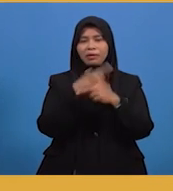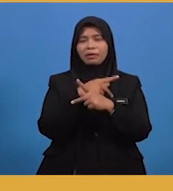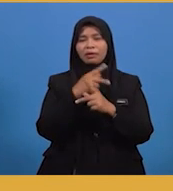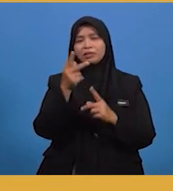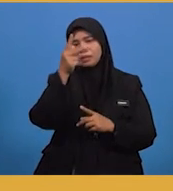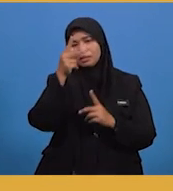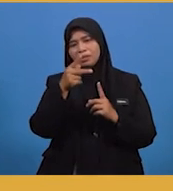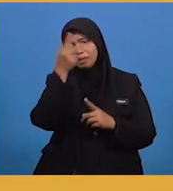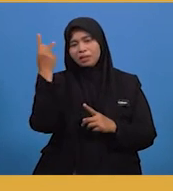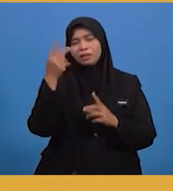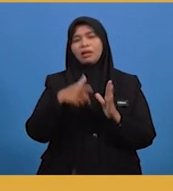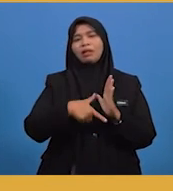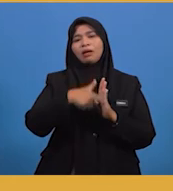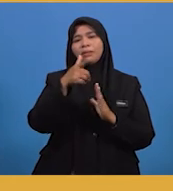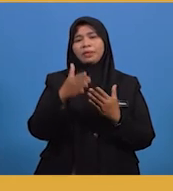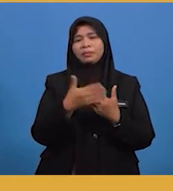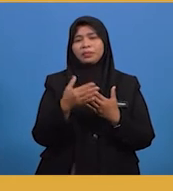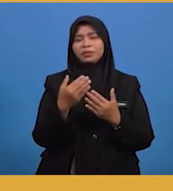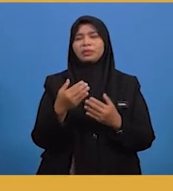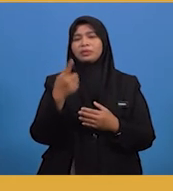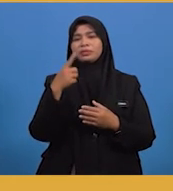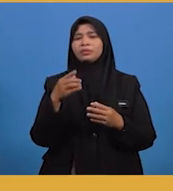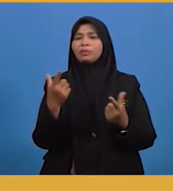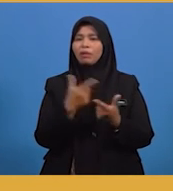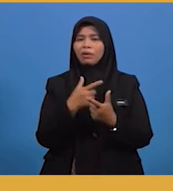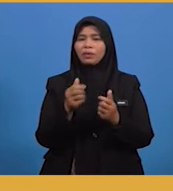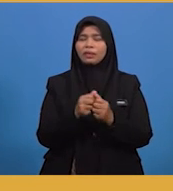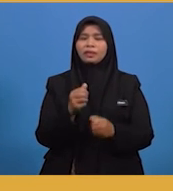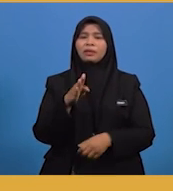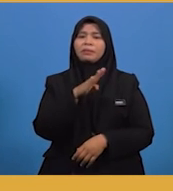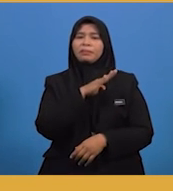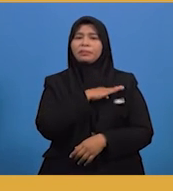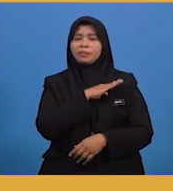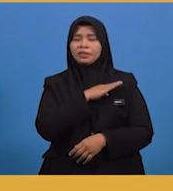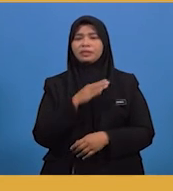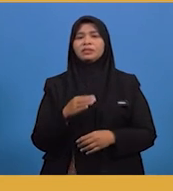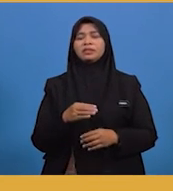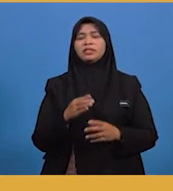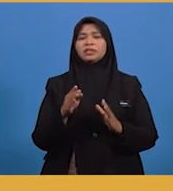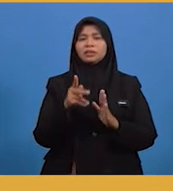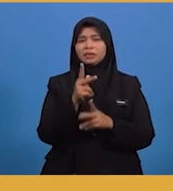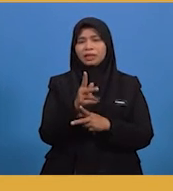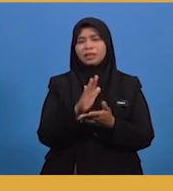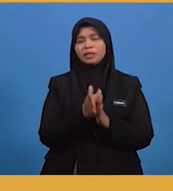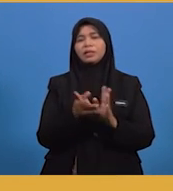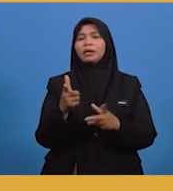mudah menyerang British. Dan ia juga sebagai pelindung kepada tentera darat